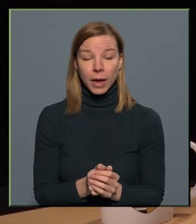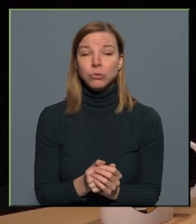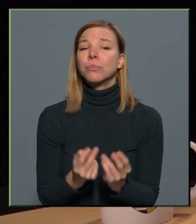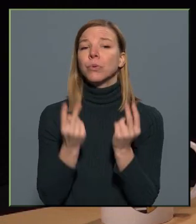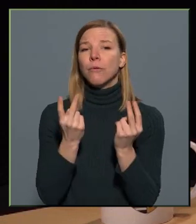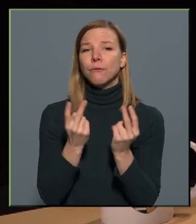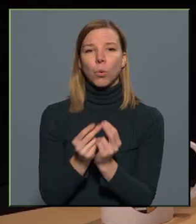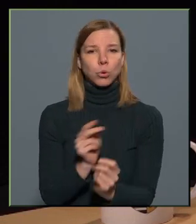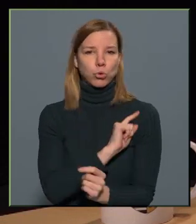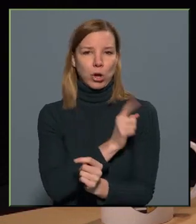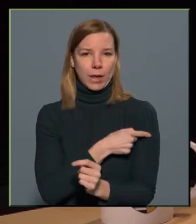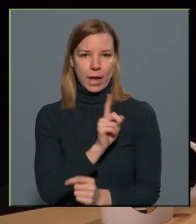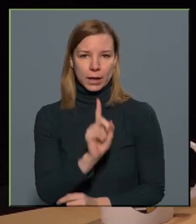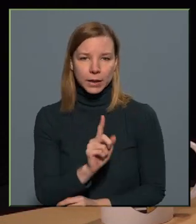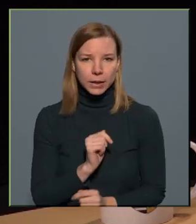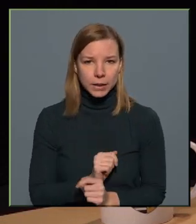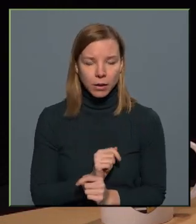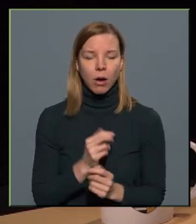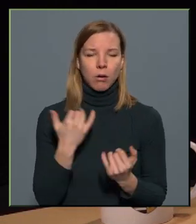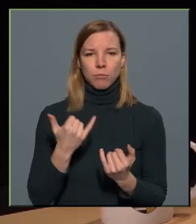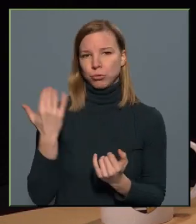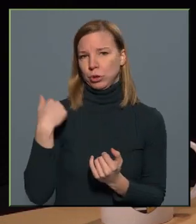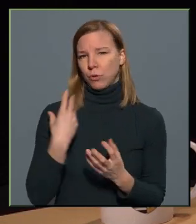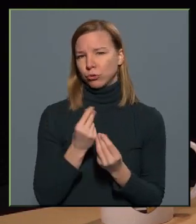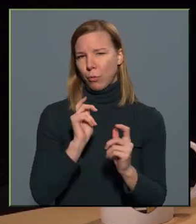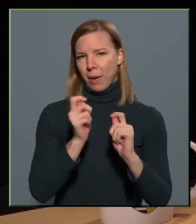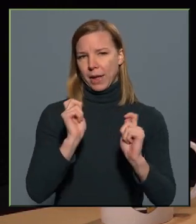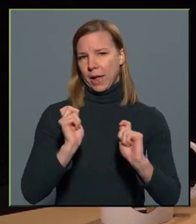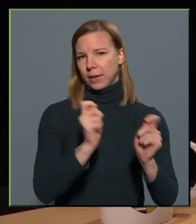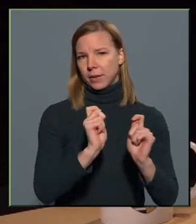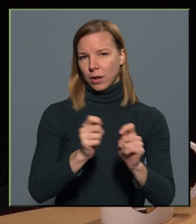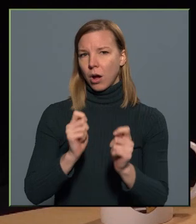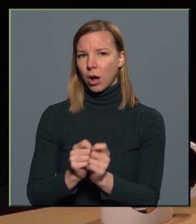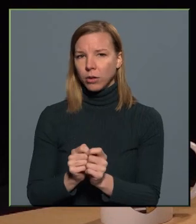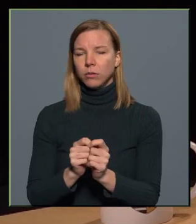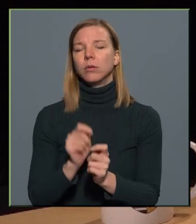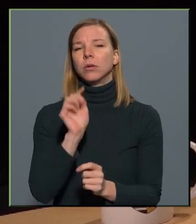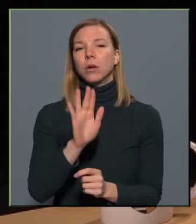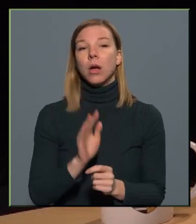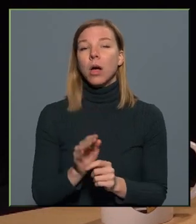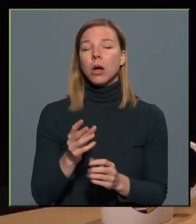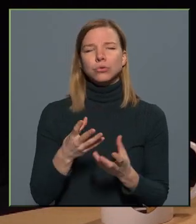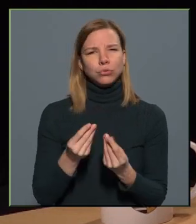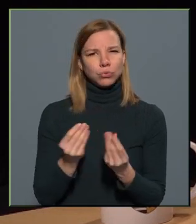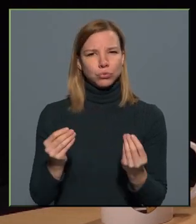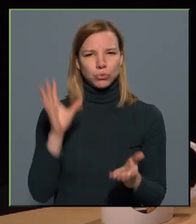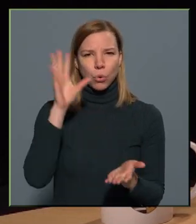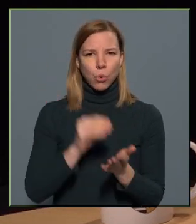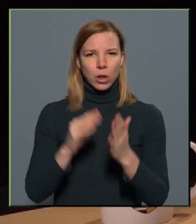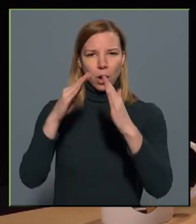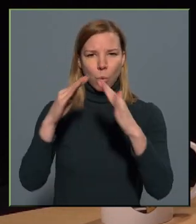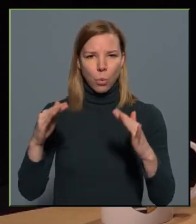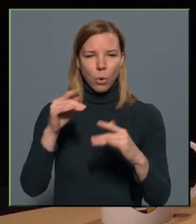ilyen céllal. A kőbányai lakóépületek jelentős része, leszámítva az iparosított technológiával épült panel,